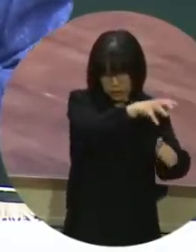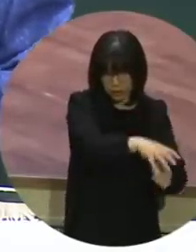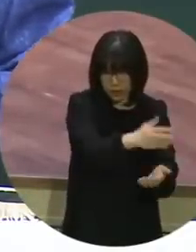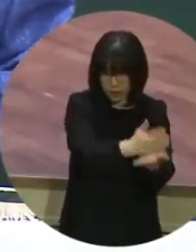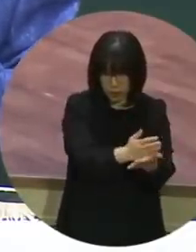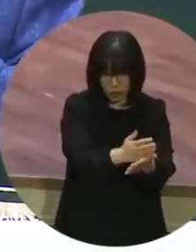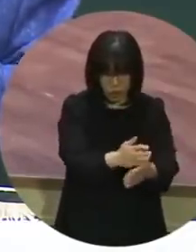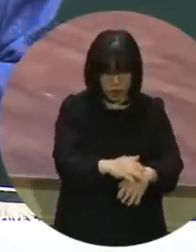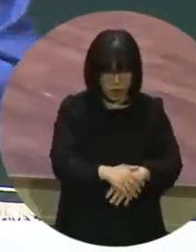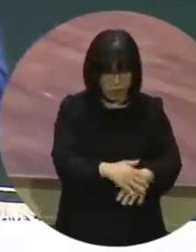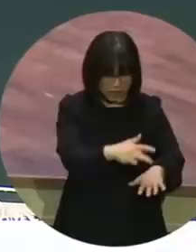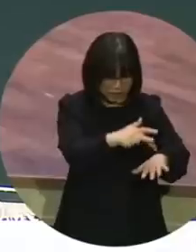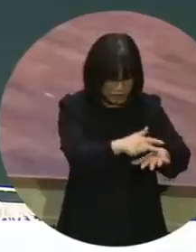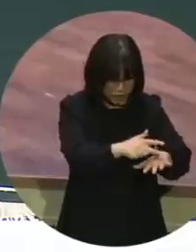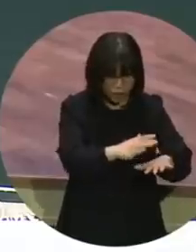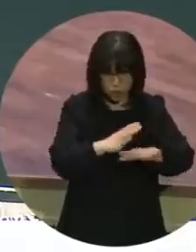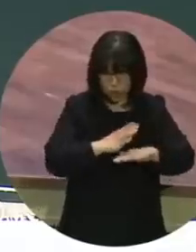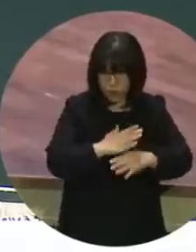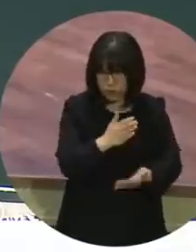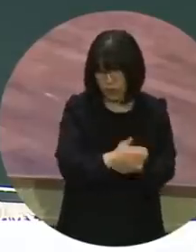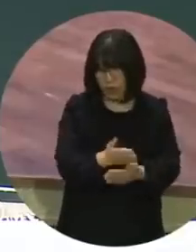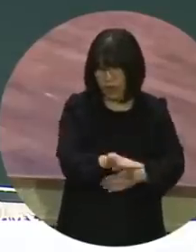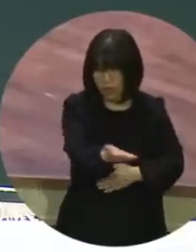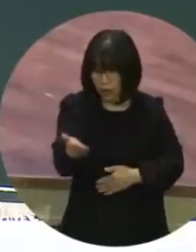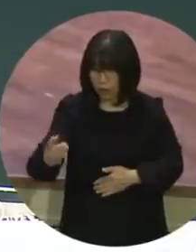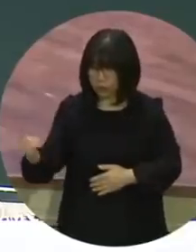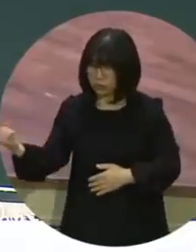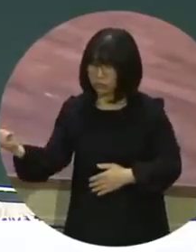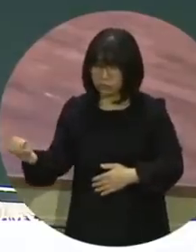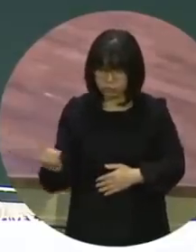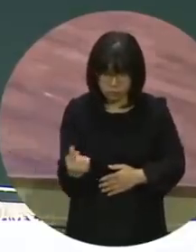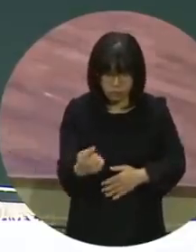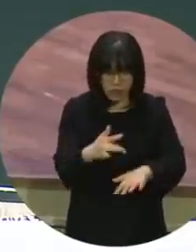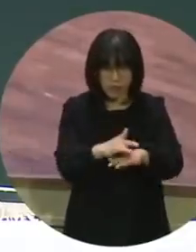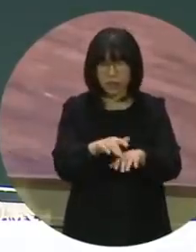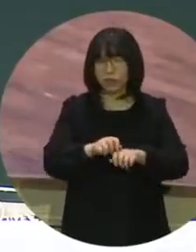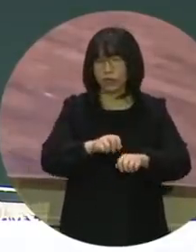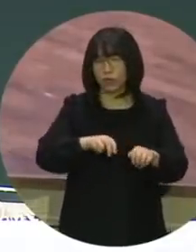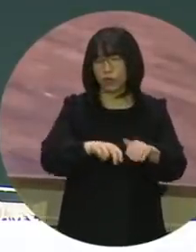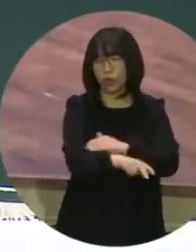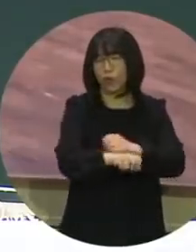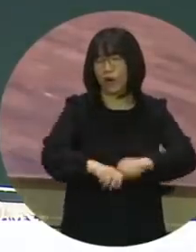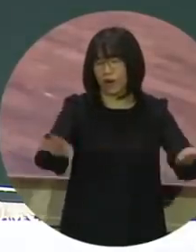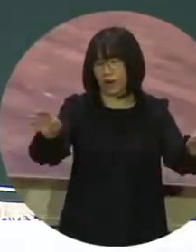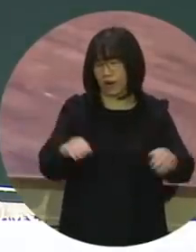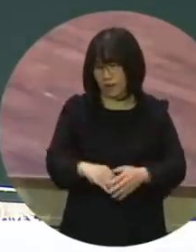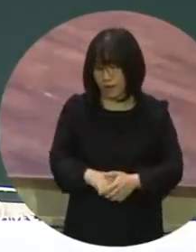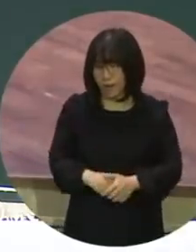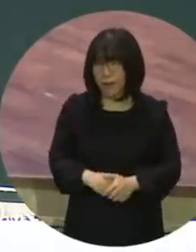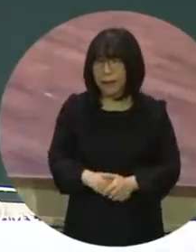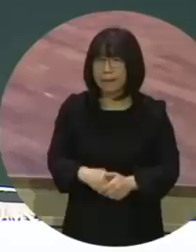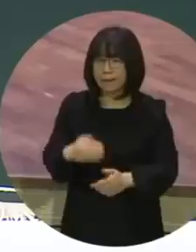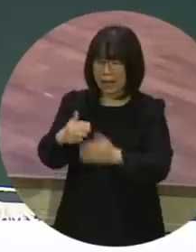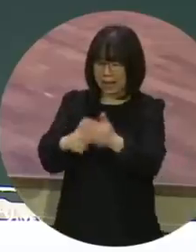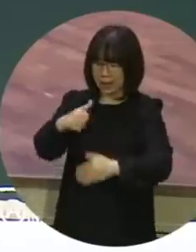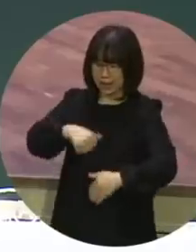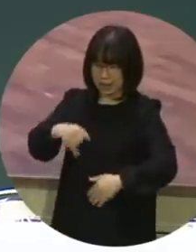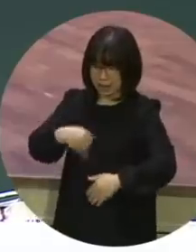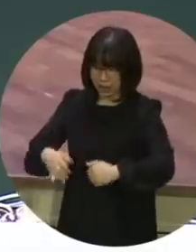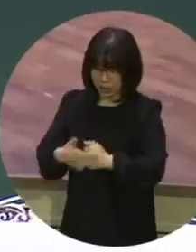귀신을 놀랍니까? 여러분 쓱 가면 귀신이 도망간다니까요. 하나님의 자녀이기 때문에. 여러분 가면